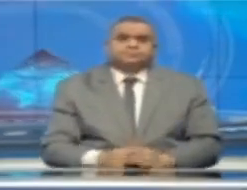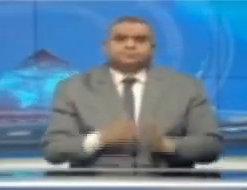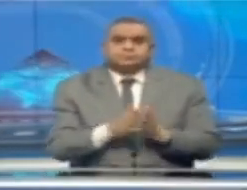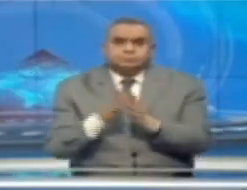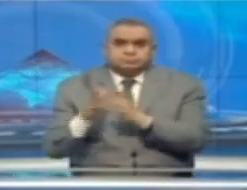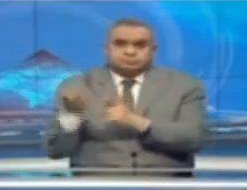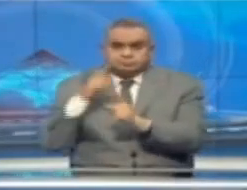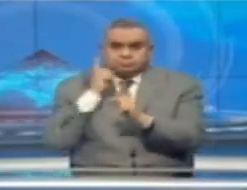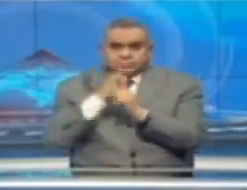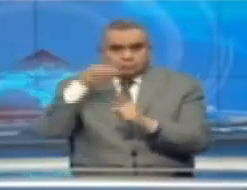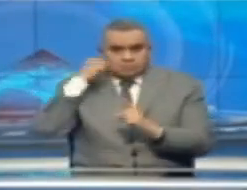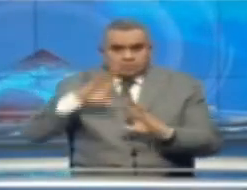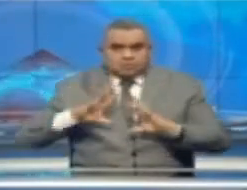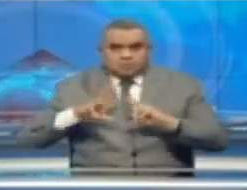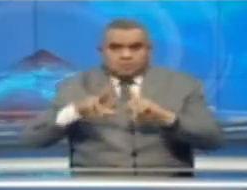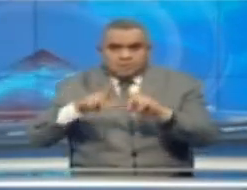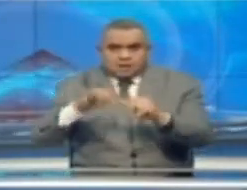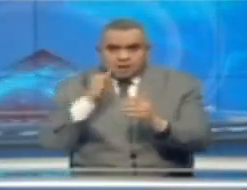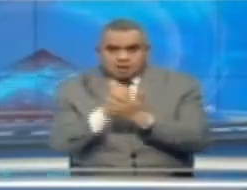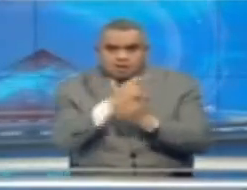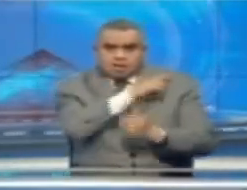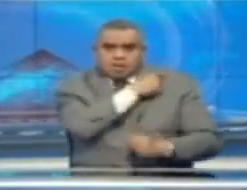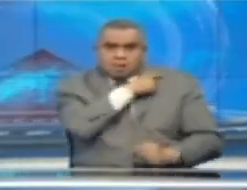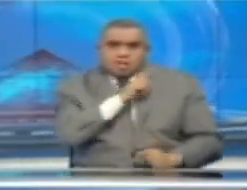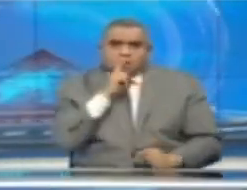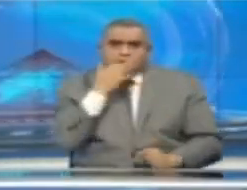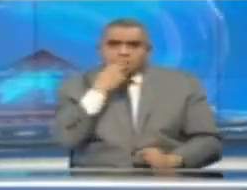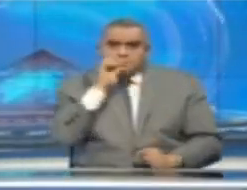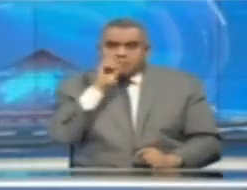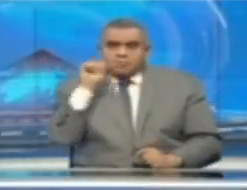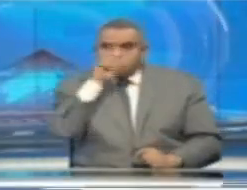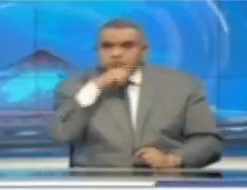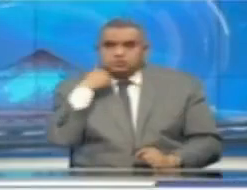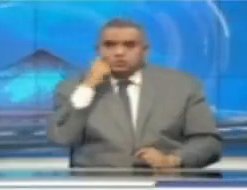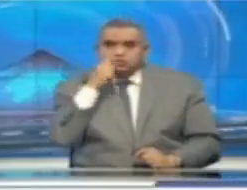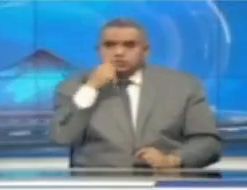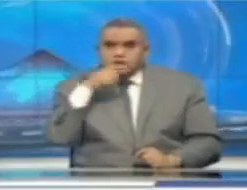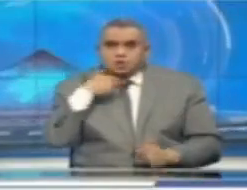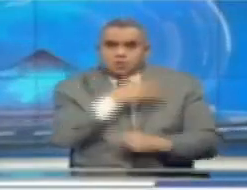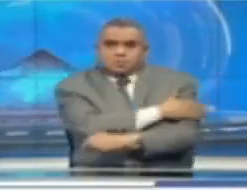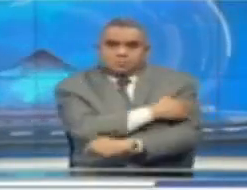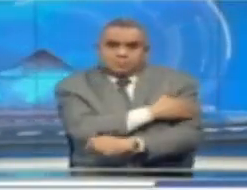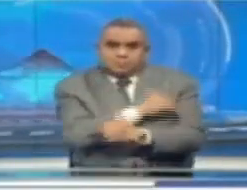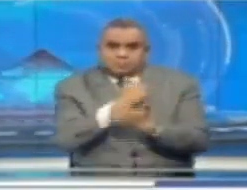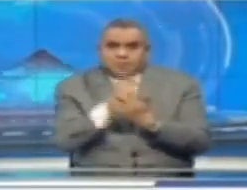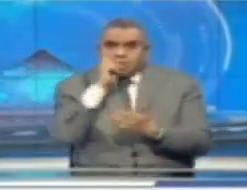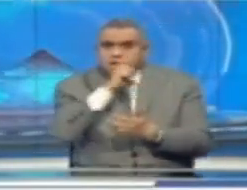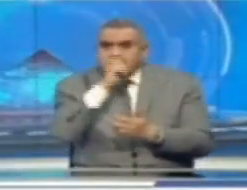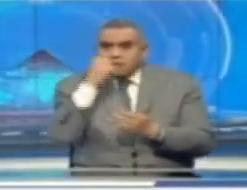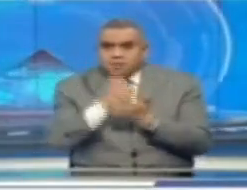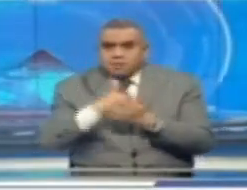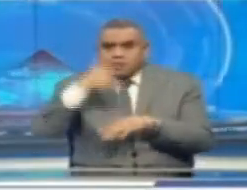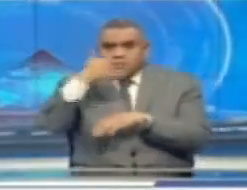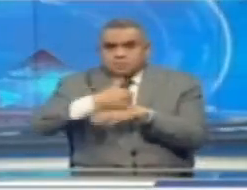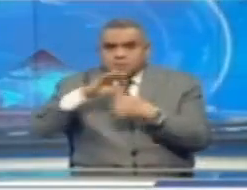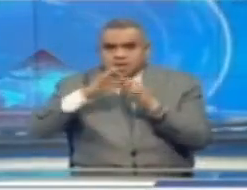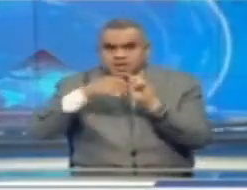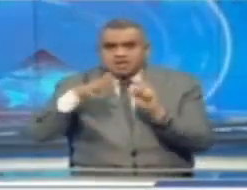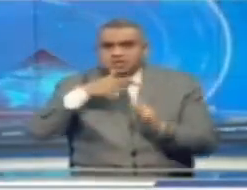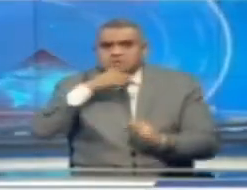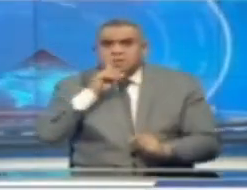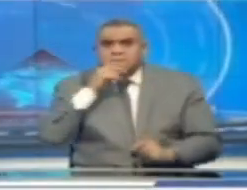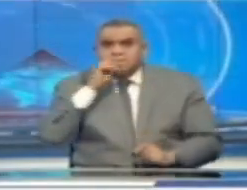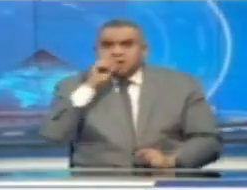كما التقى وزير التنمية المحلية اللواء محمود شعراوي وفدا إماراتيا من مؤسسة الشيخ محمد بن راشد آل